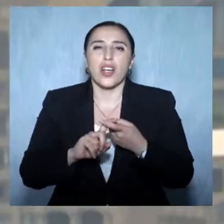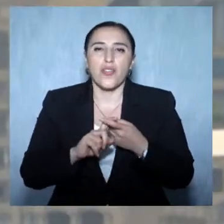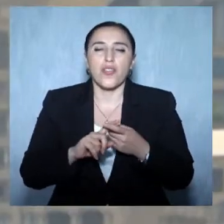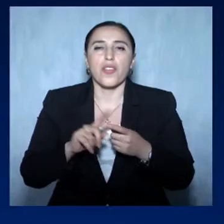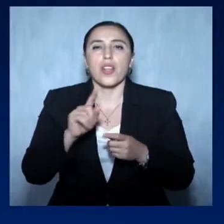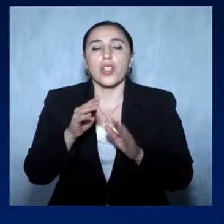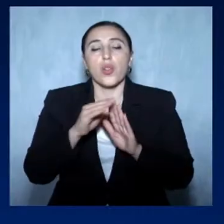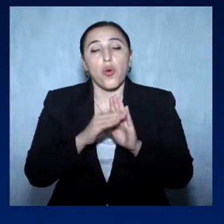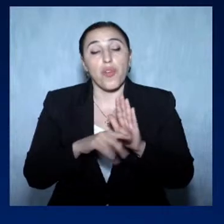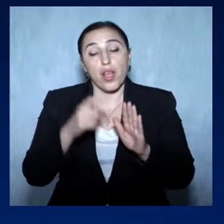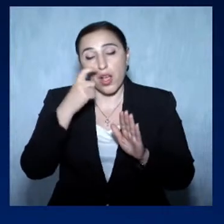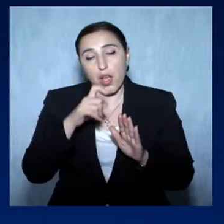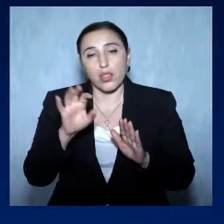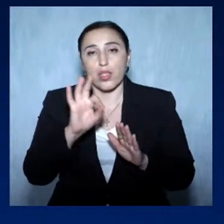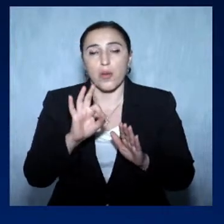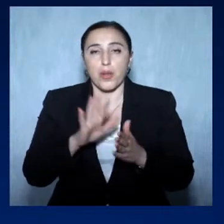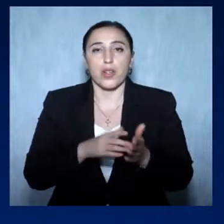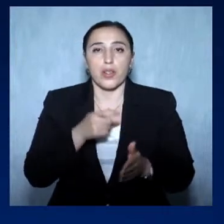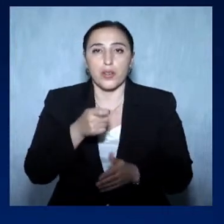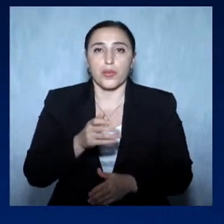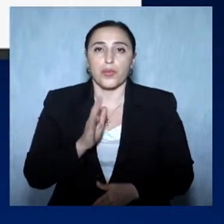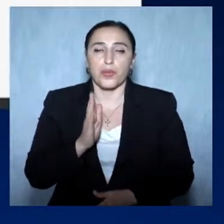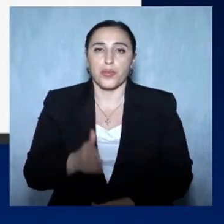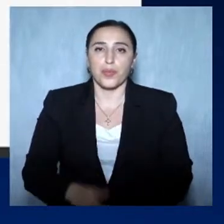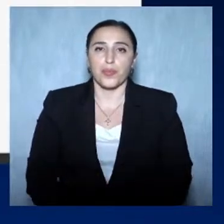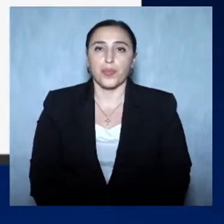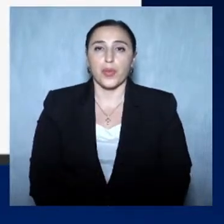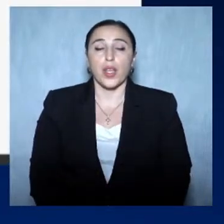խաղթման հիմքով։